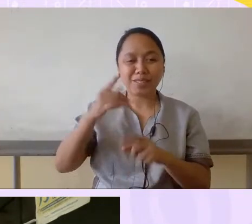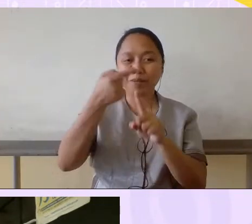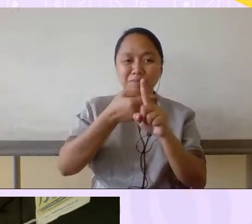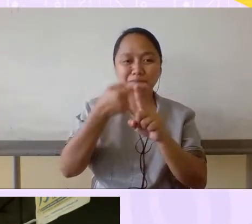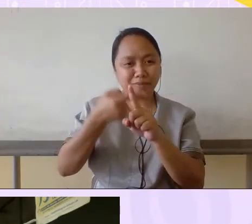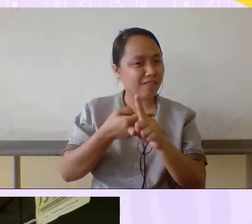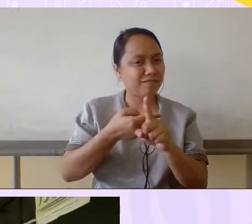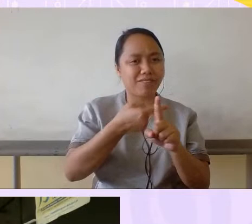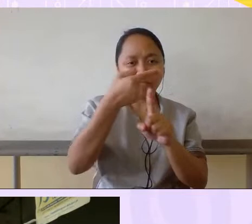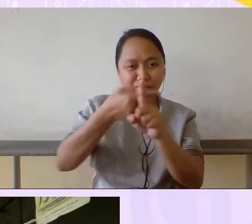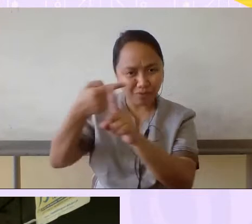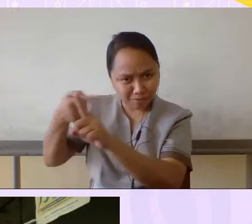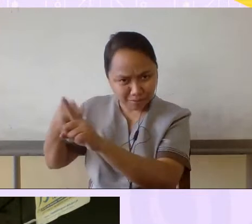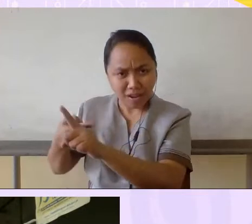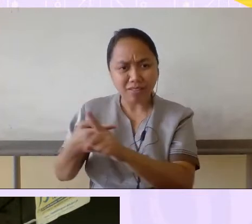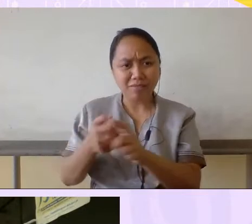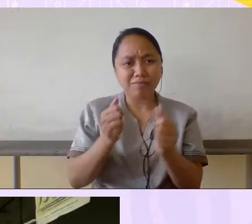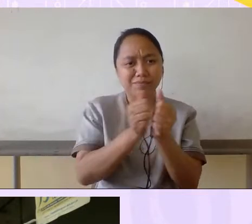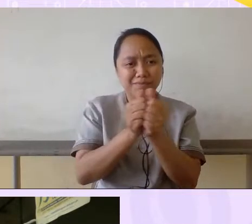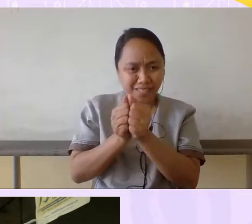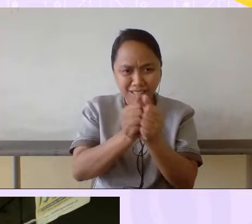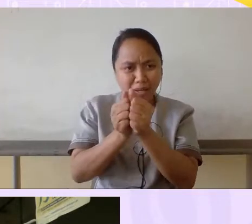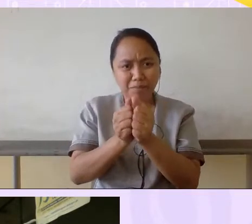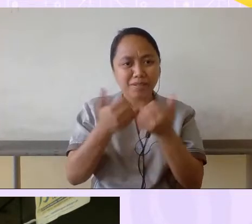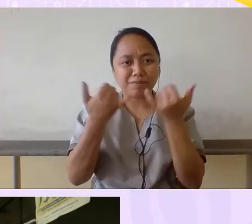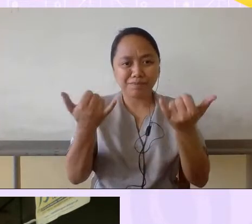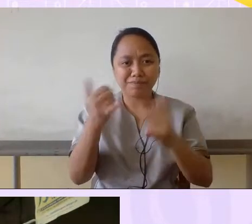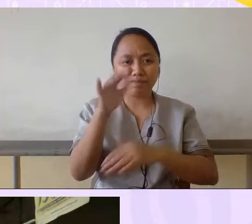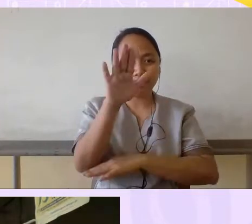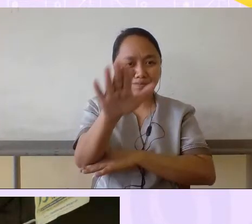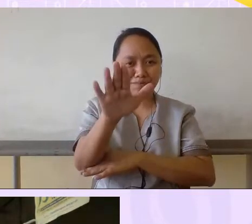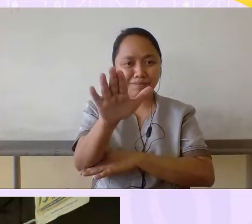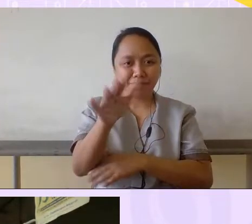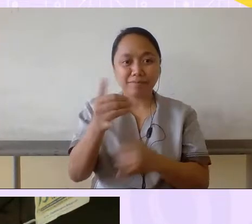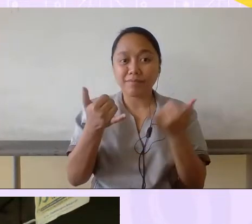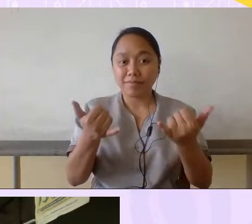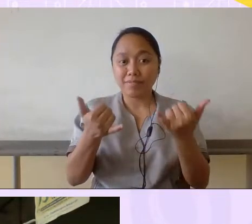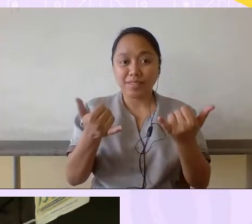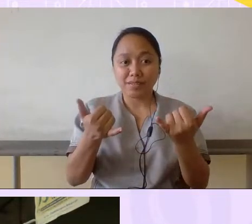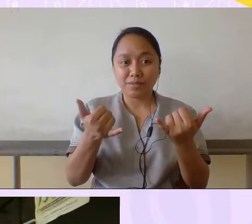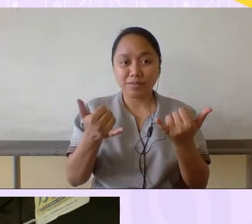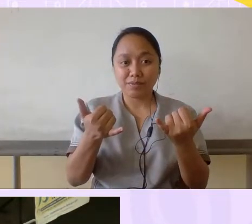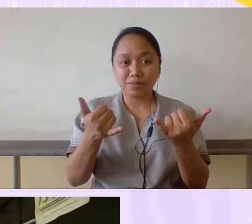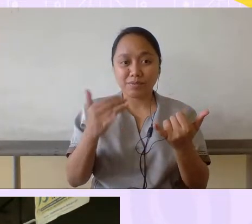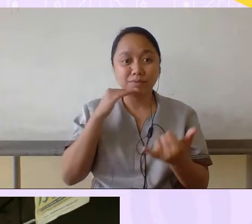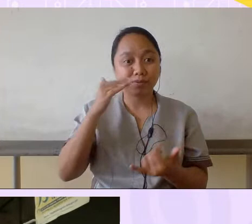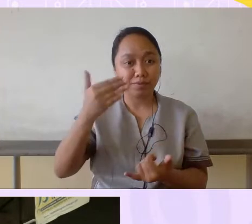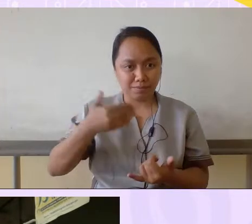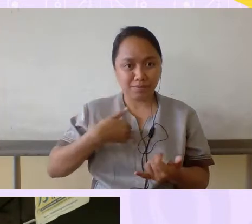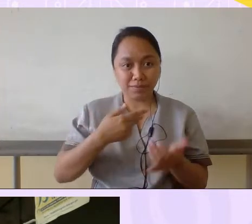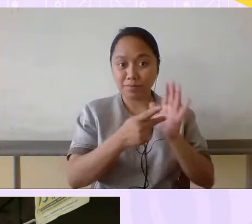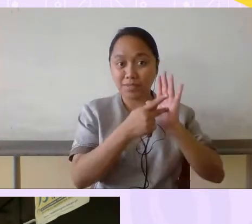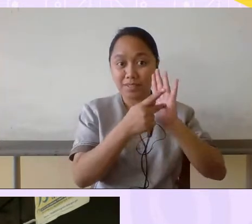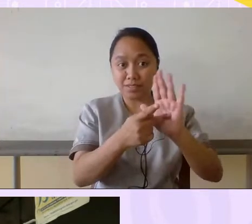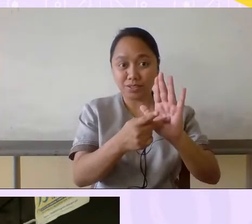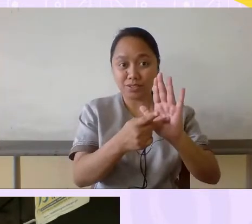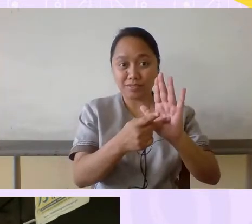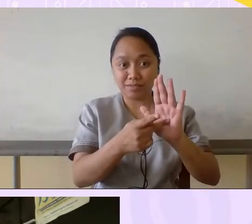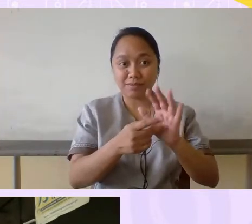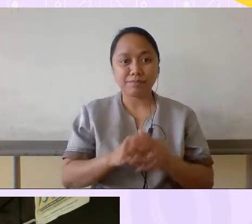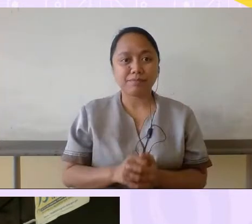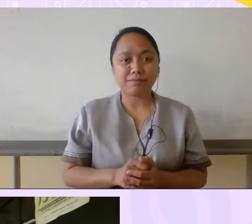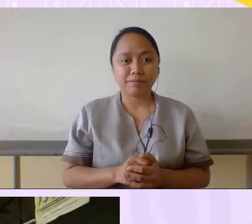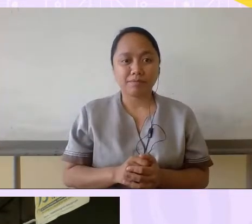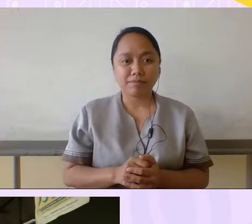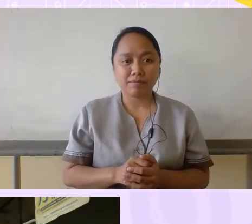na nakasama natin ngayong hapon na to. Ayan po, while preparing po sa ating presentation po, mag-hello lang po muna tayo sa ating